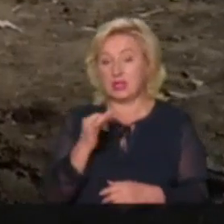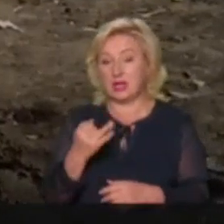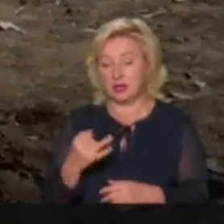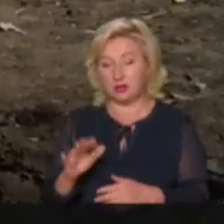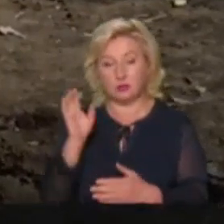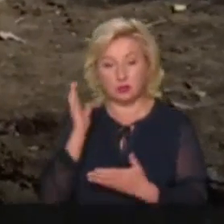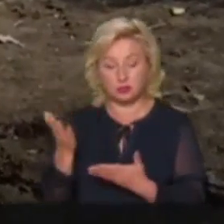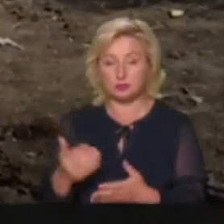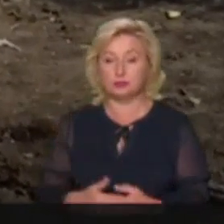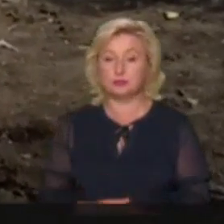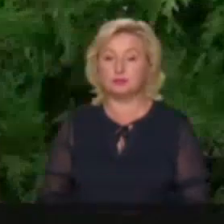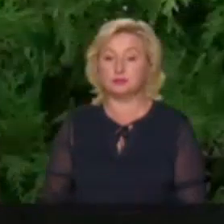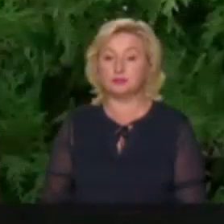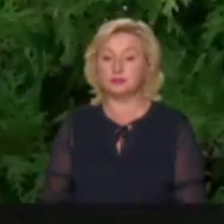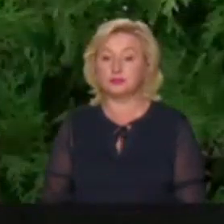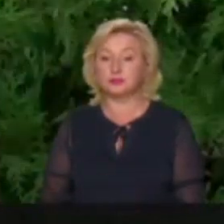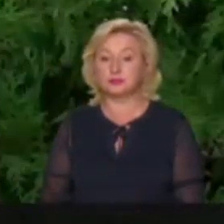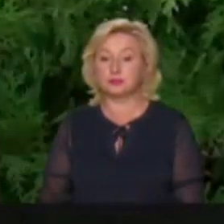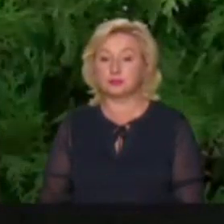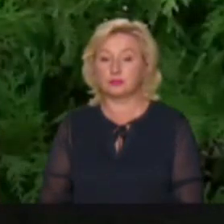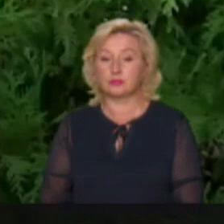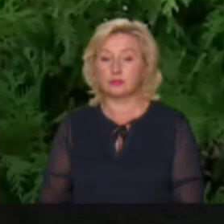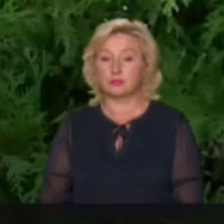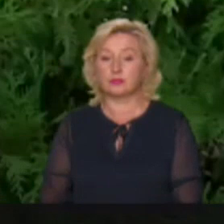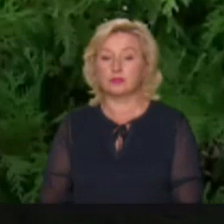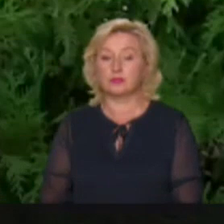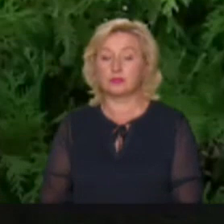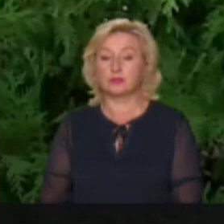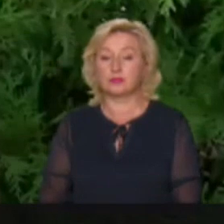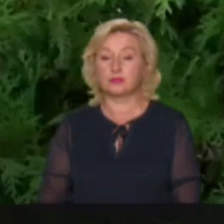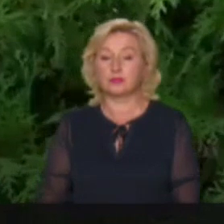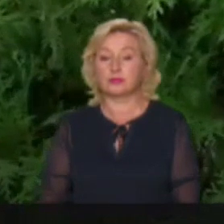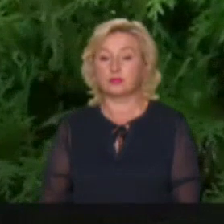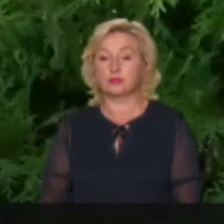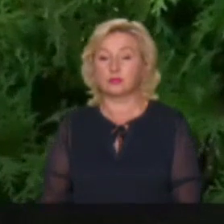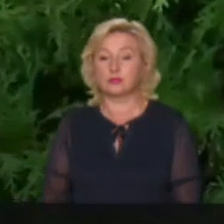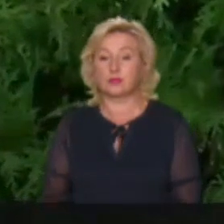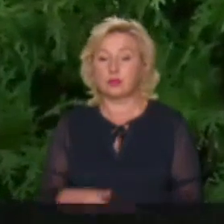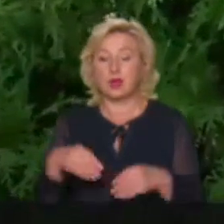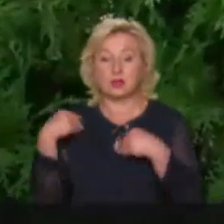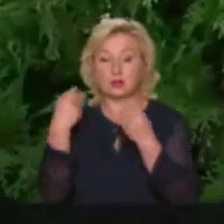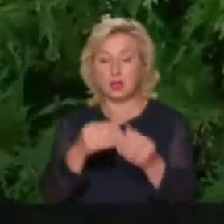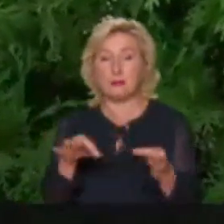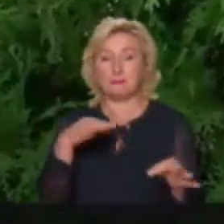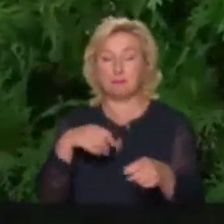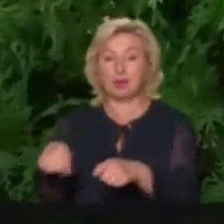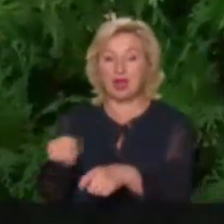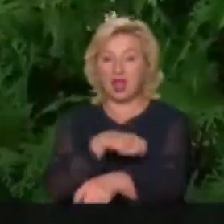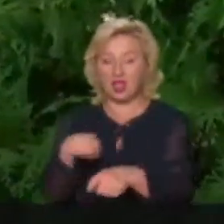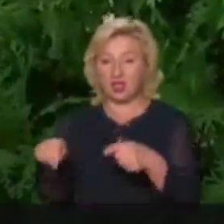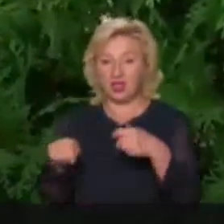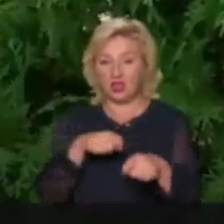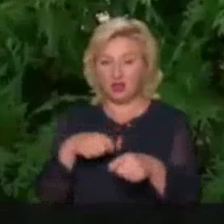мовою. надали плівку для забиття